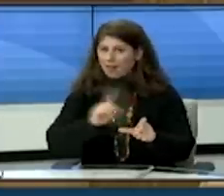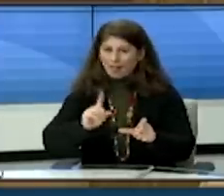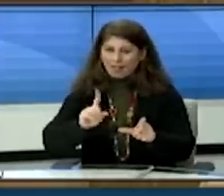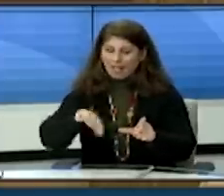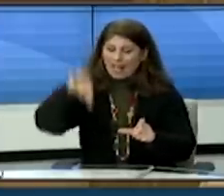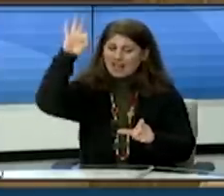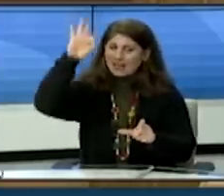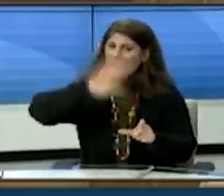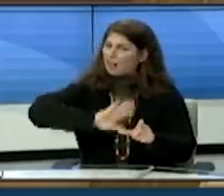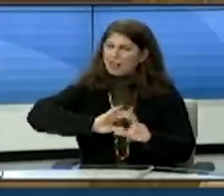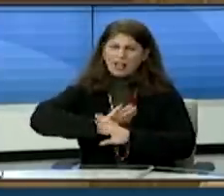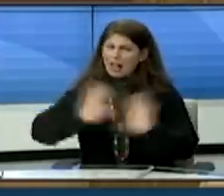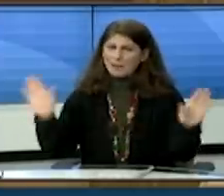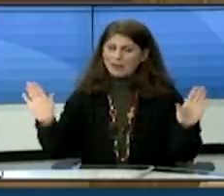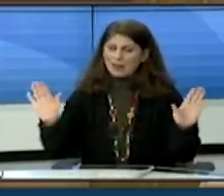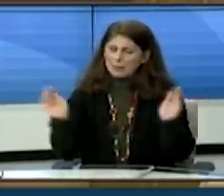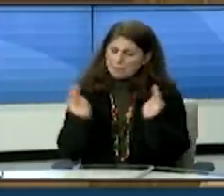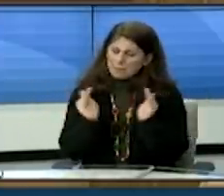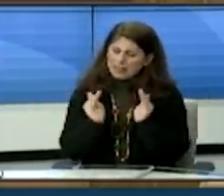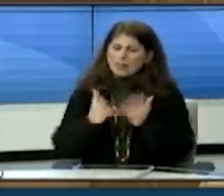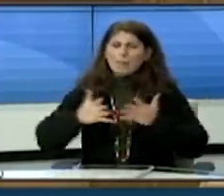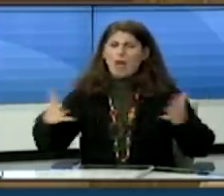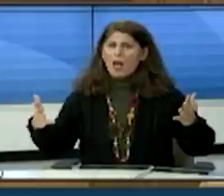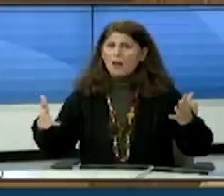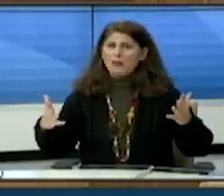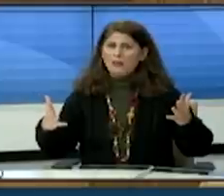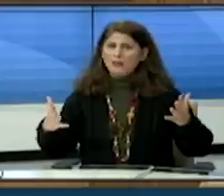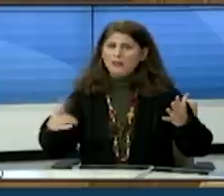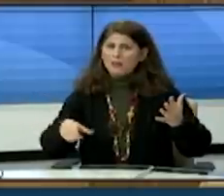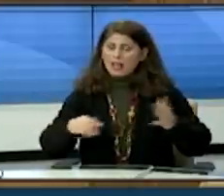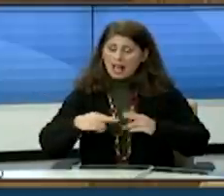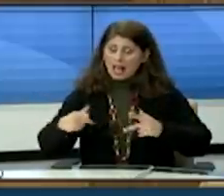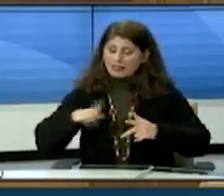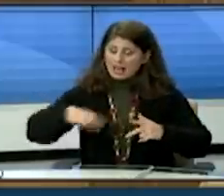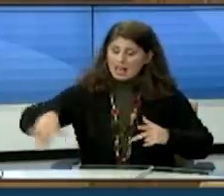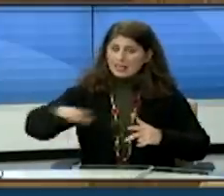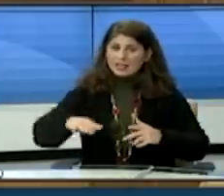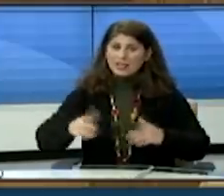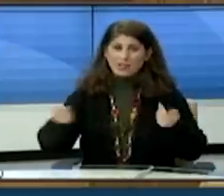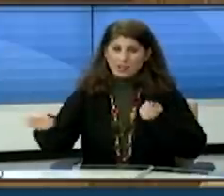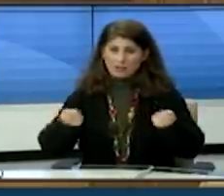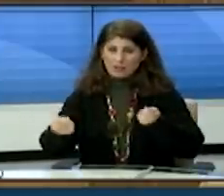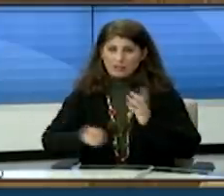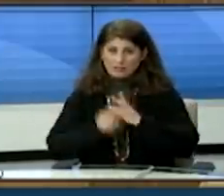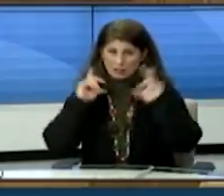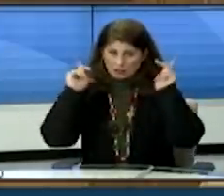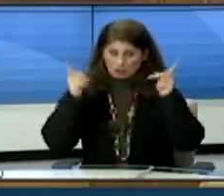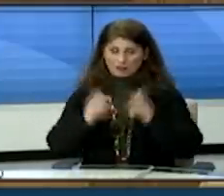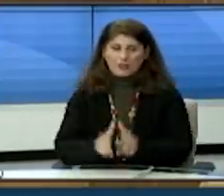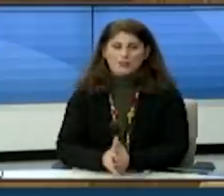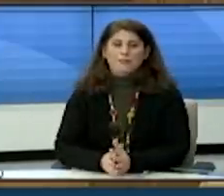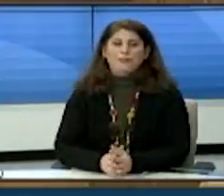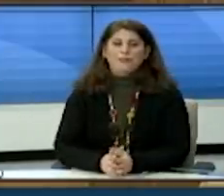έξω καμιά πτυχή, μικρή ή μεγαλύτερη πτυχή της αντιλαϊκής διακυβέρνησης της Νέας